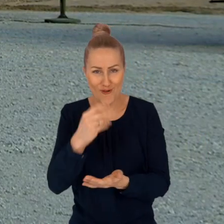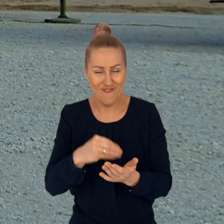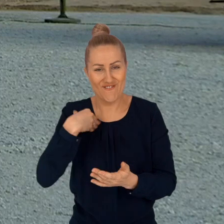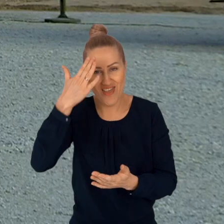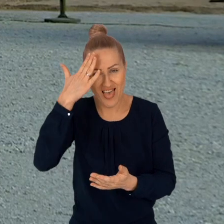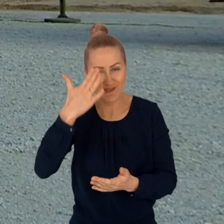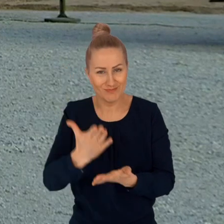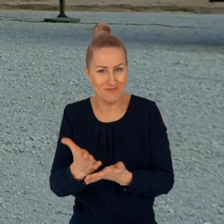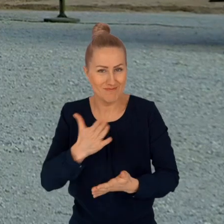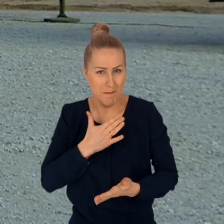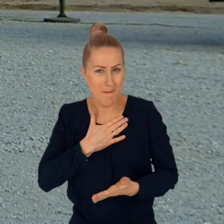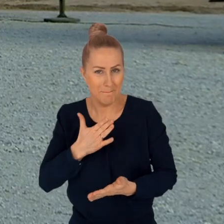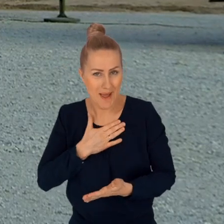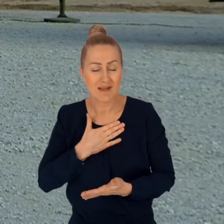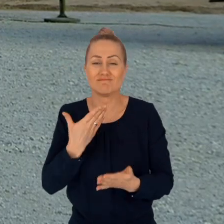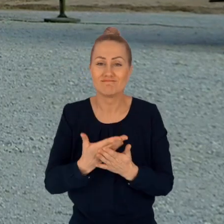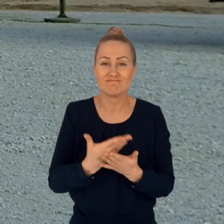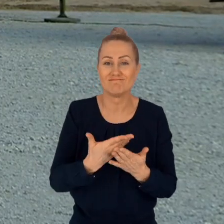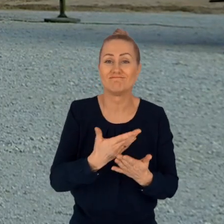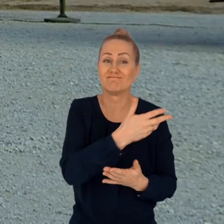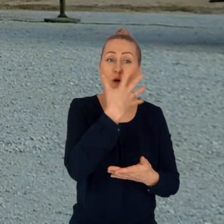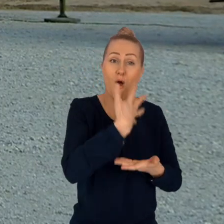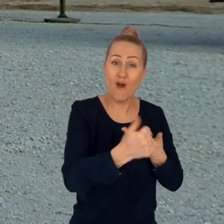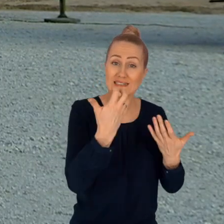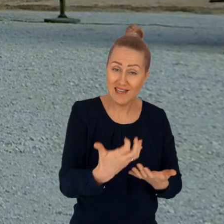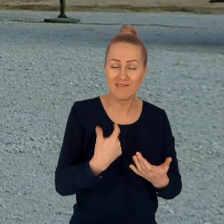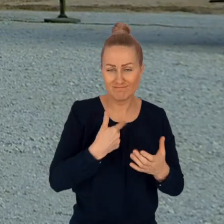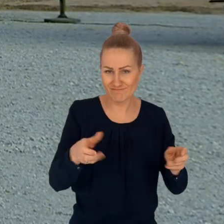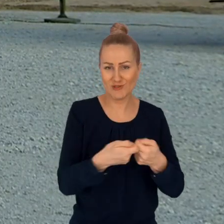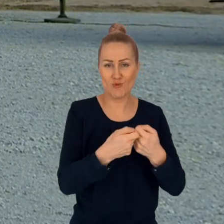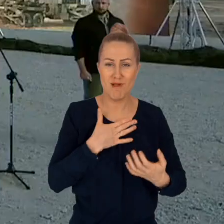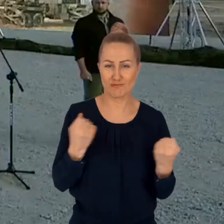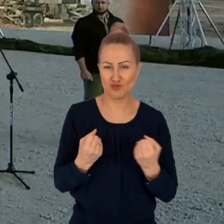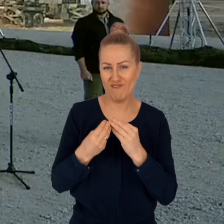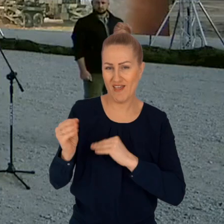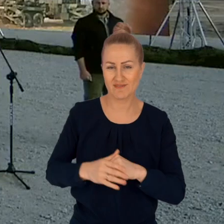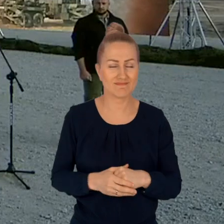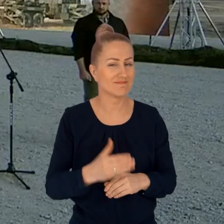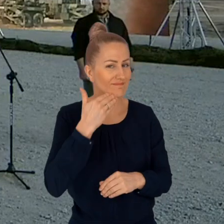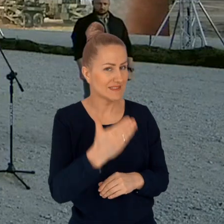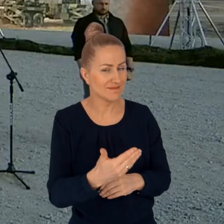przecież wspólnie jesteśmy silniejsi. Dziękuję. Dziękuję, panie